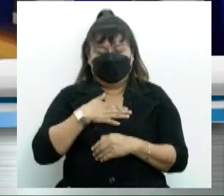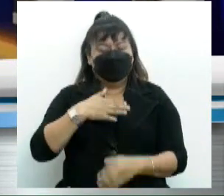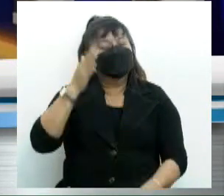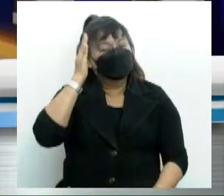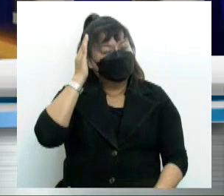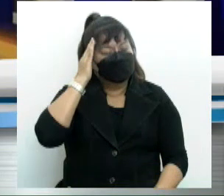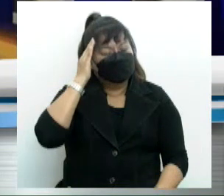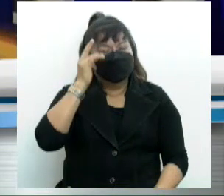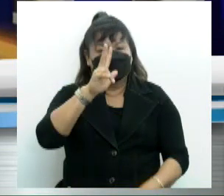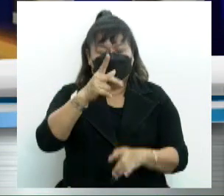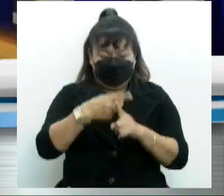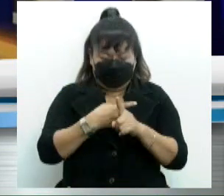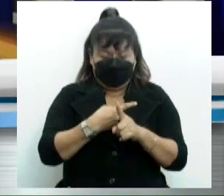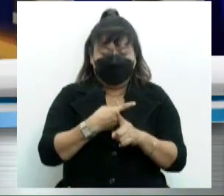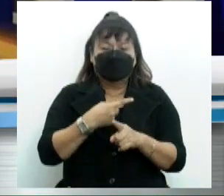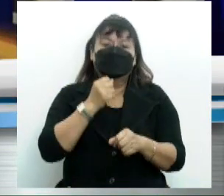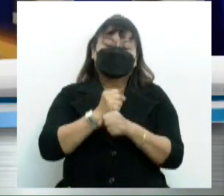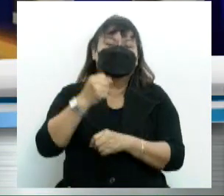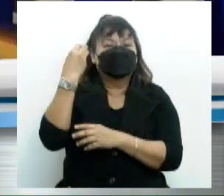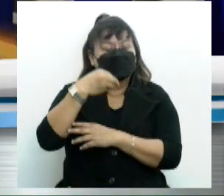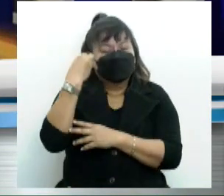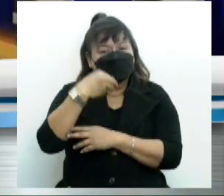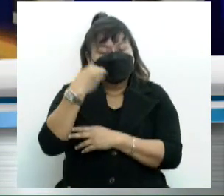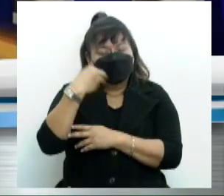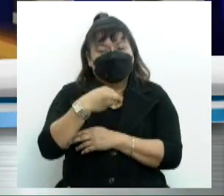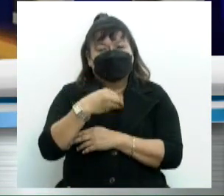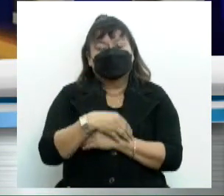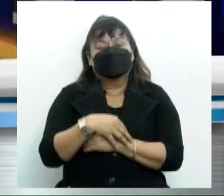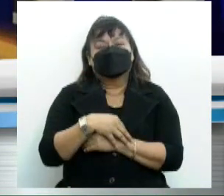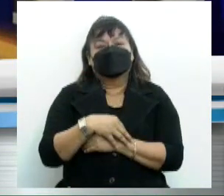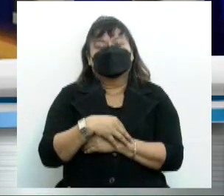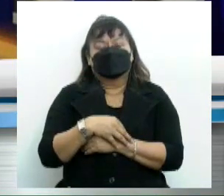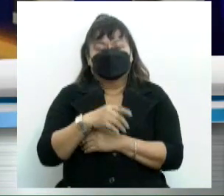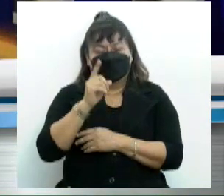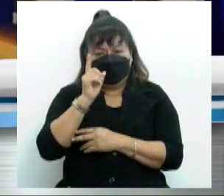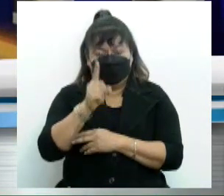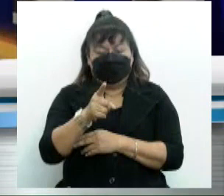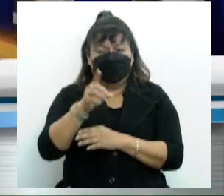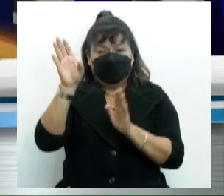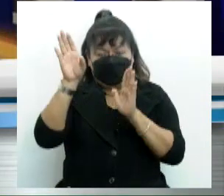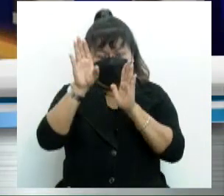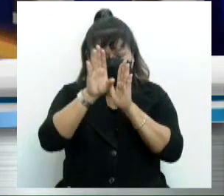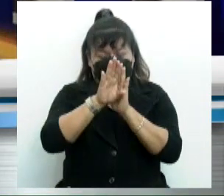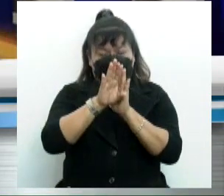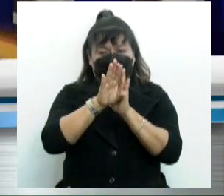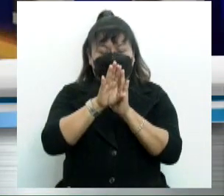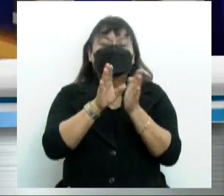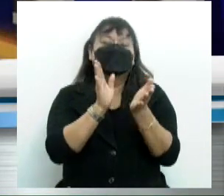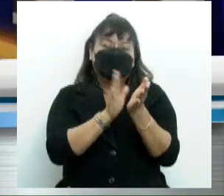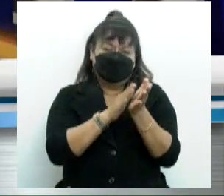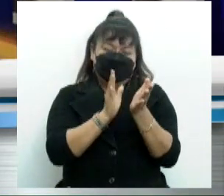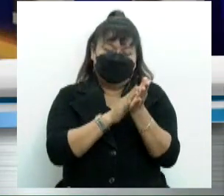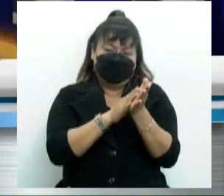ว่า 3เดือนทหารแล้วทำอย่างนี้ทุกวันนะครับแต่มันก็จะเป็นภาพลักษณ์ที่น่าชื่นชม